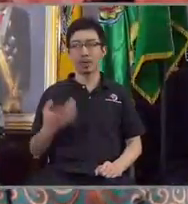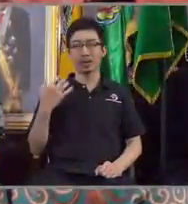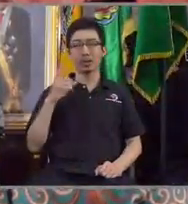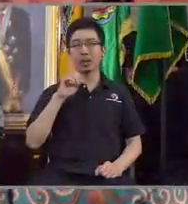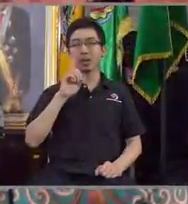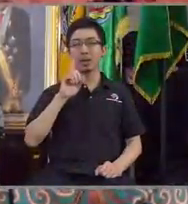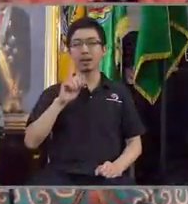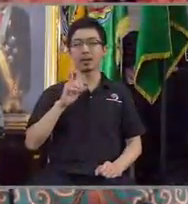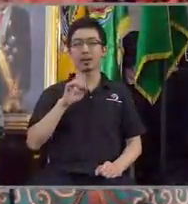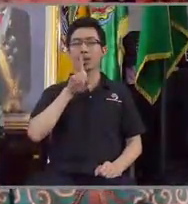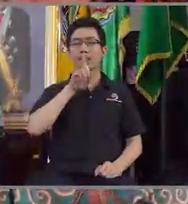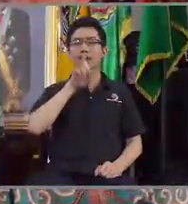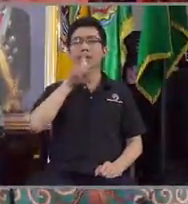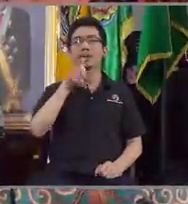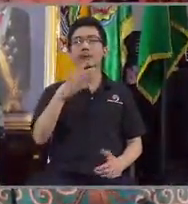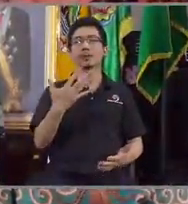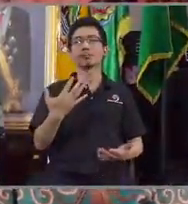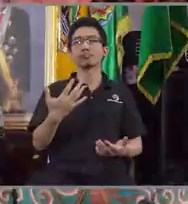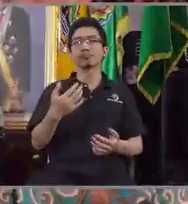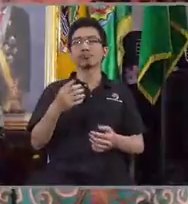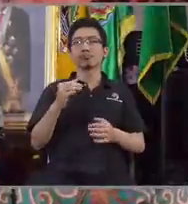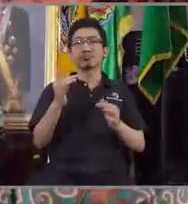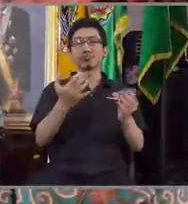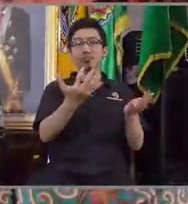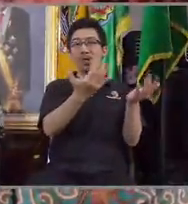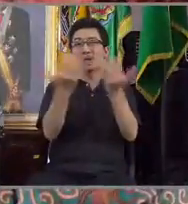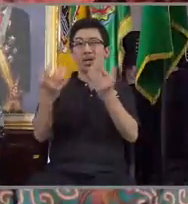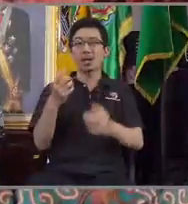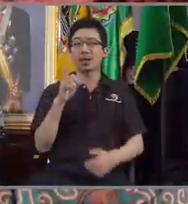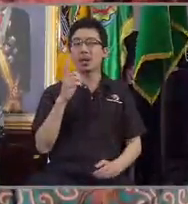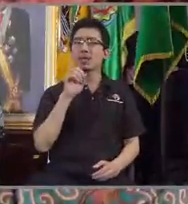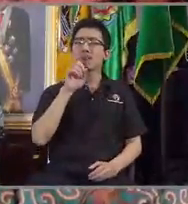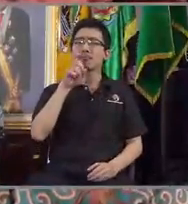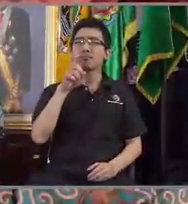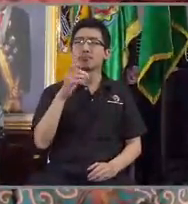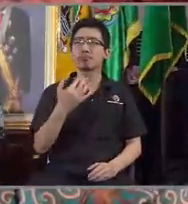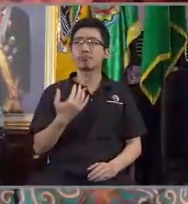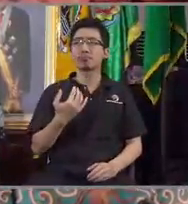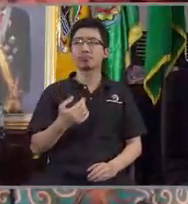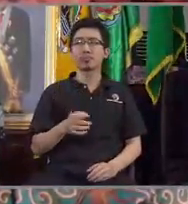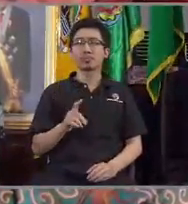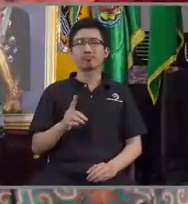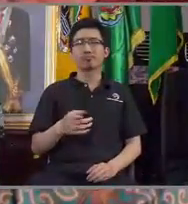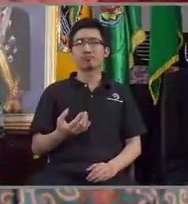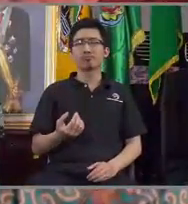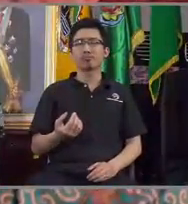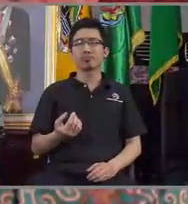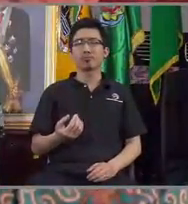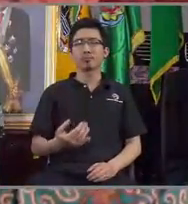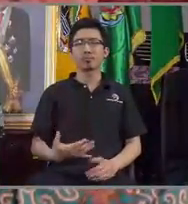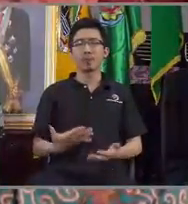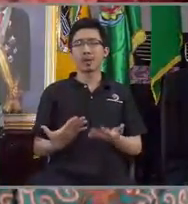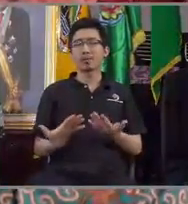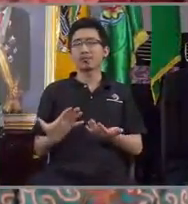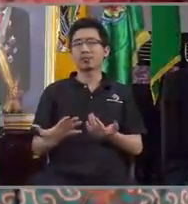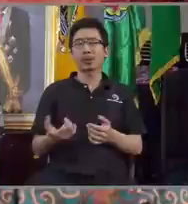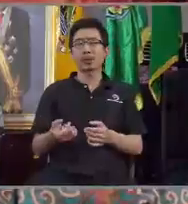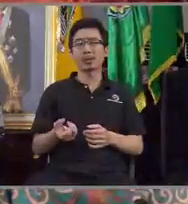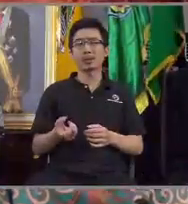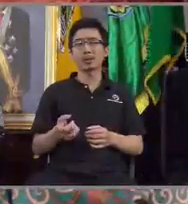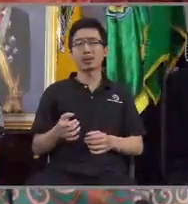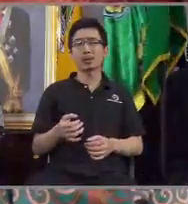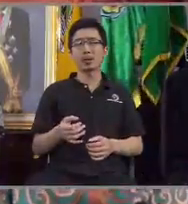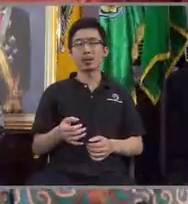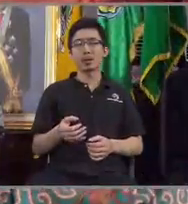Salah satu program pemerintah PKH masih kurang tepat sasaran sudah dijawab langsung oleh pak gubernur pak gubernur